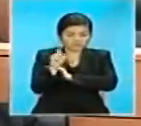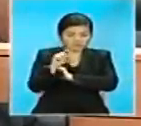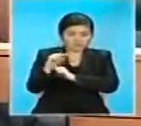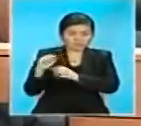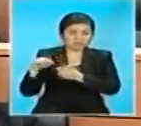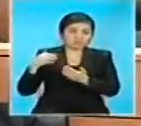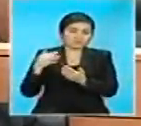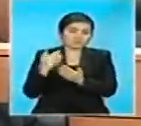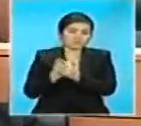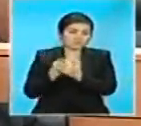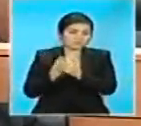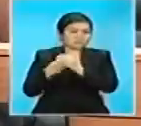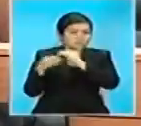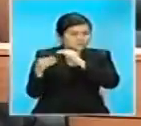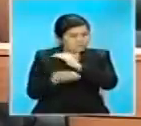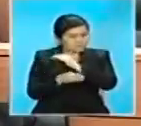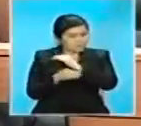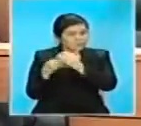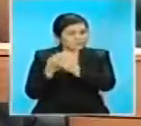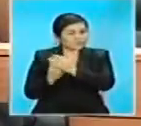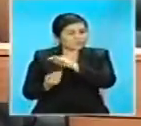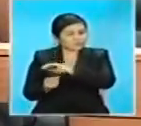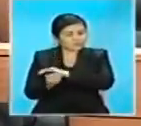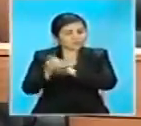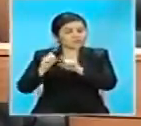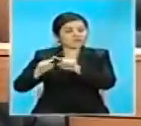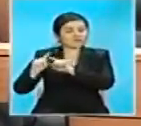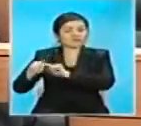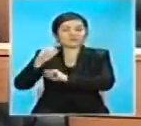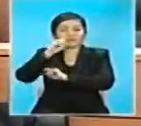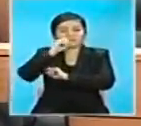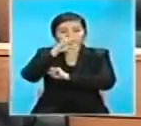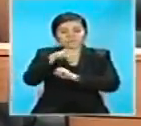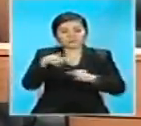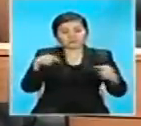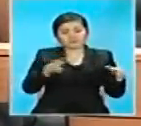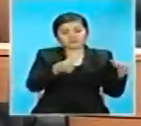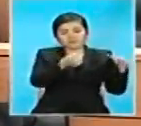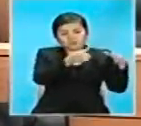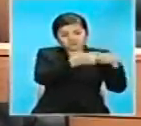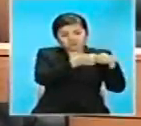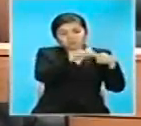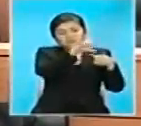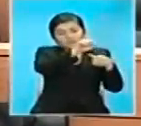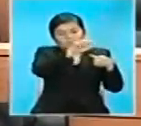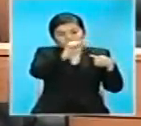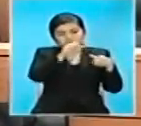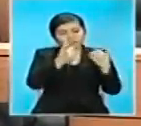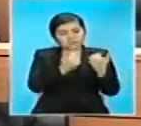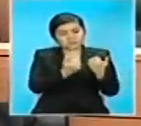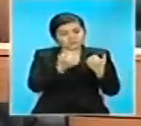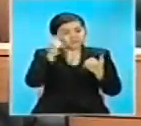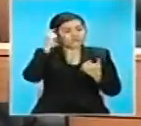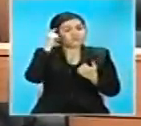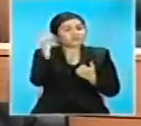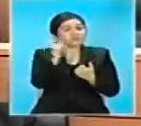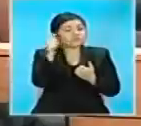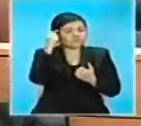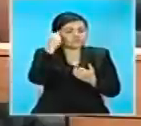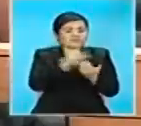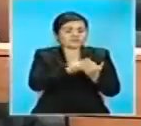รัปชันก็บอกว่าในฝ่ายการเมืองนั้นส่วนมากแล้วหวังเพื่อผลประโย